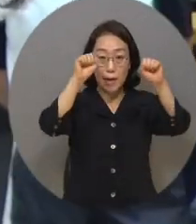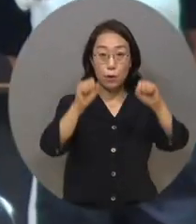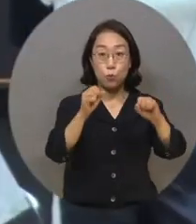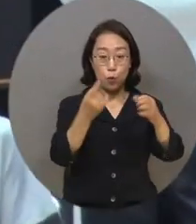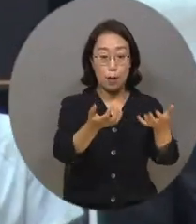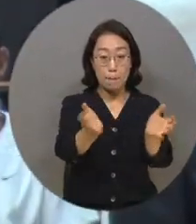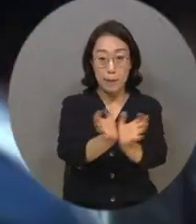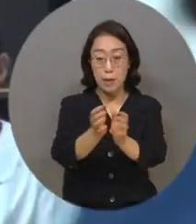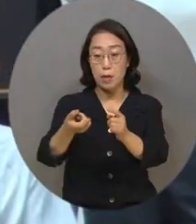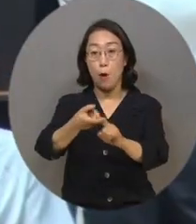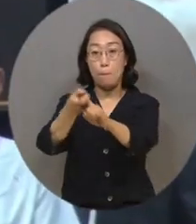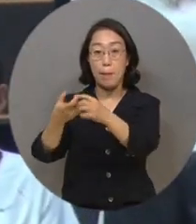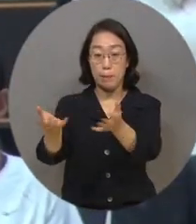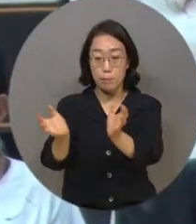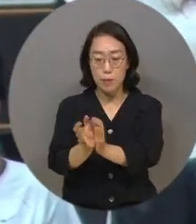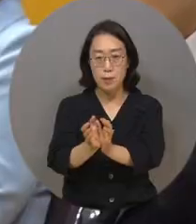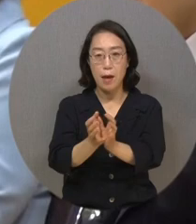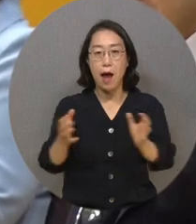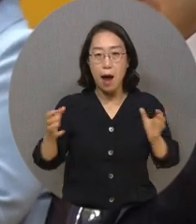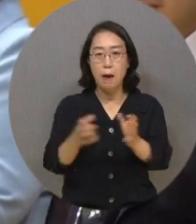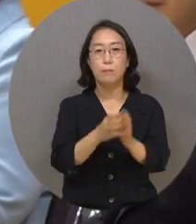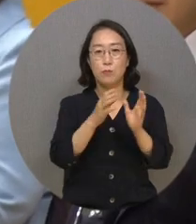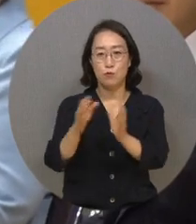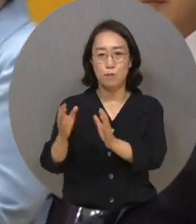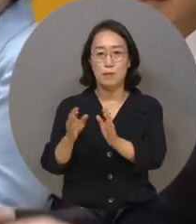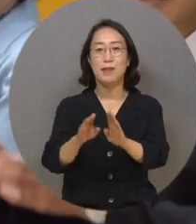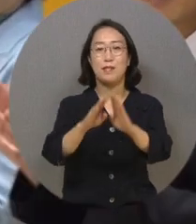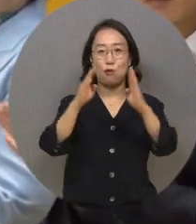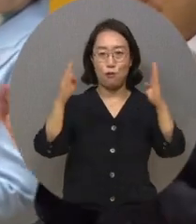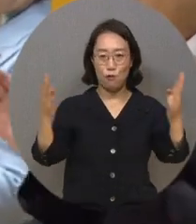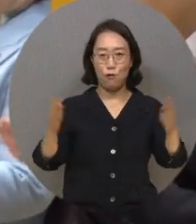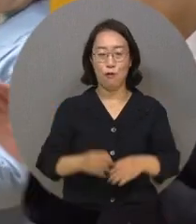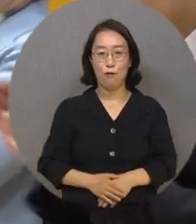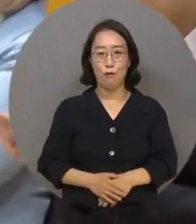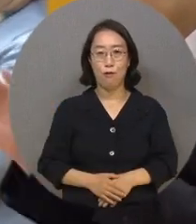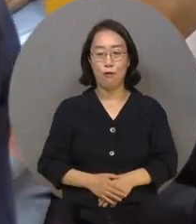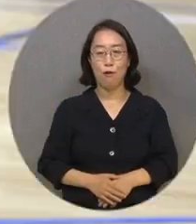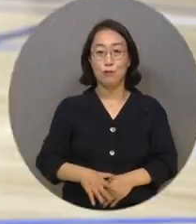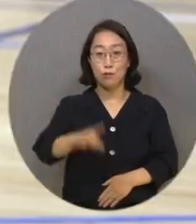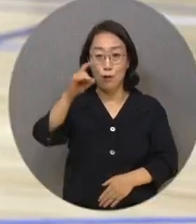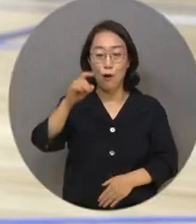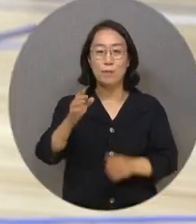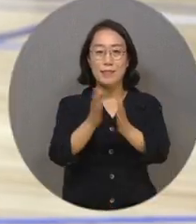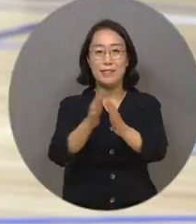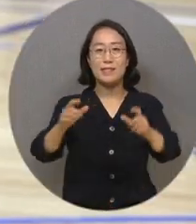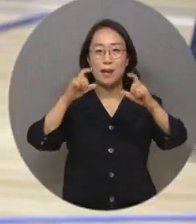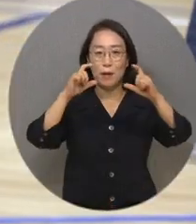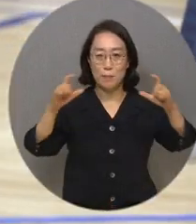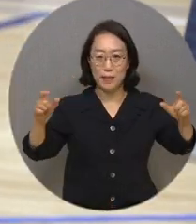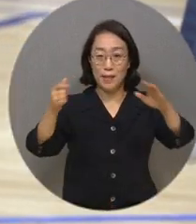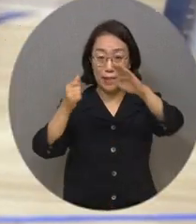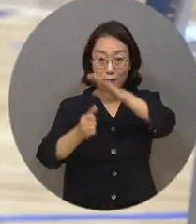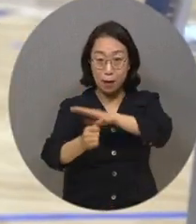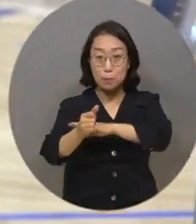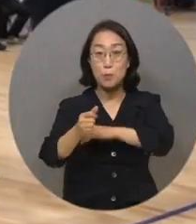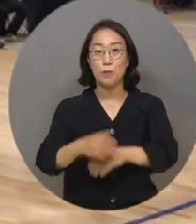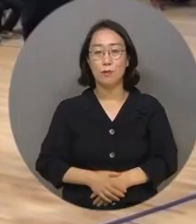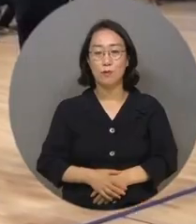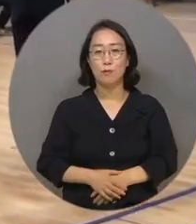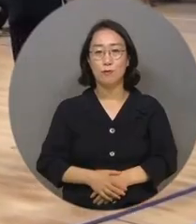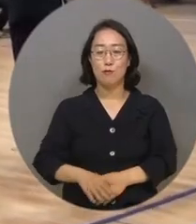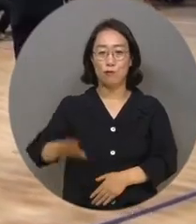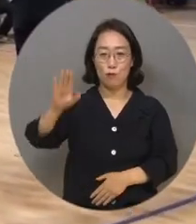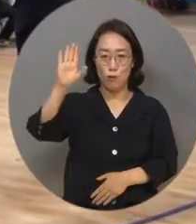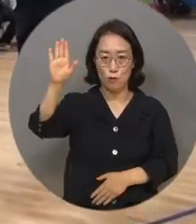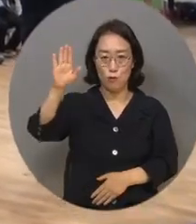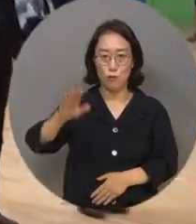보치아 연맹 주관으로 개최되었습니다. 의정부시 장애인 보치아 연맹 회장의 개선언, 김지훈 선수의 선서를 시작으로